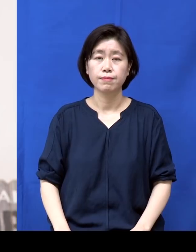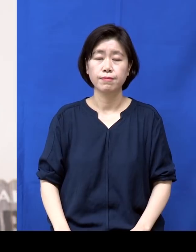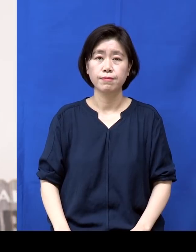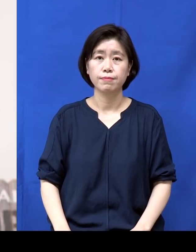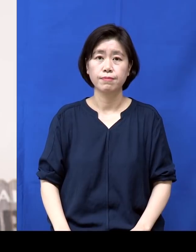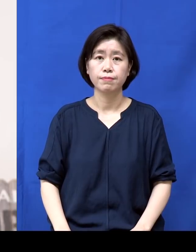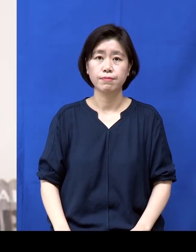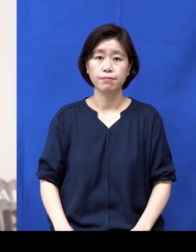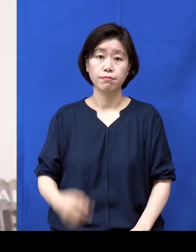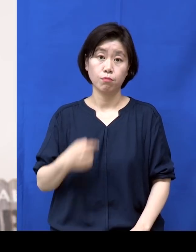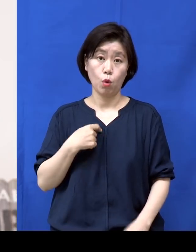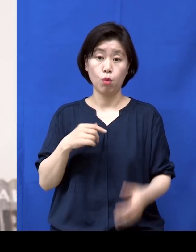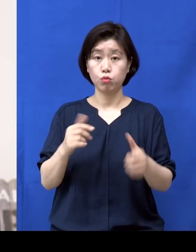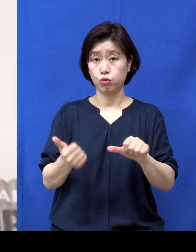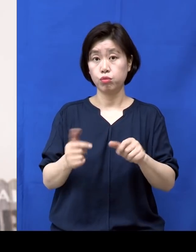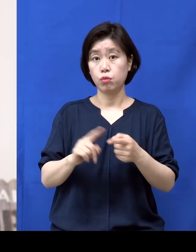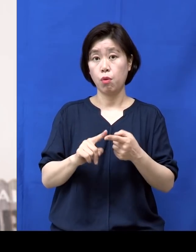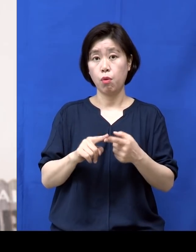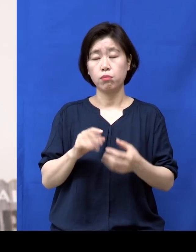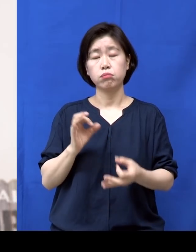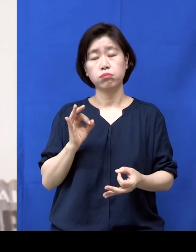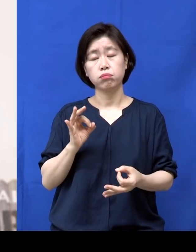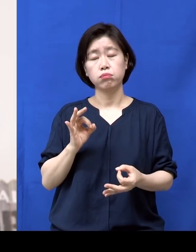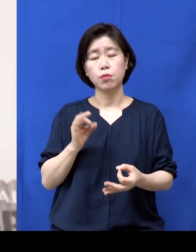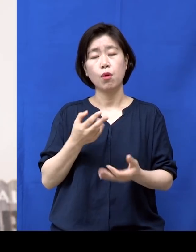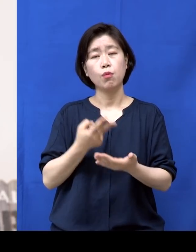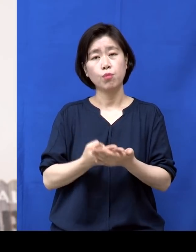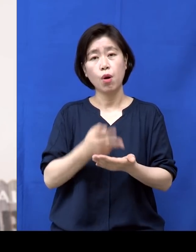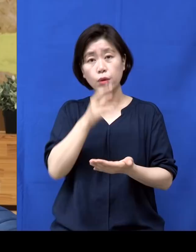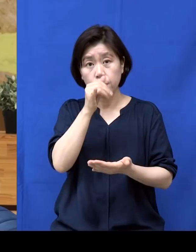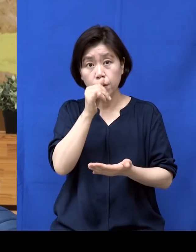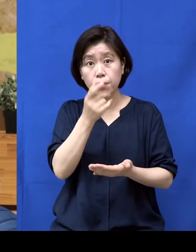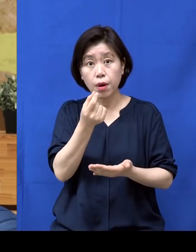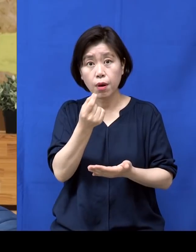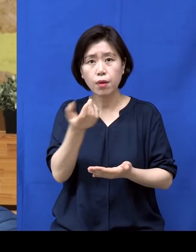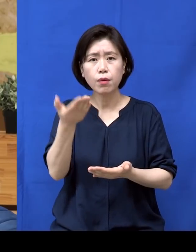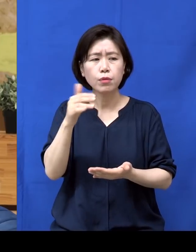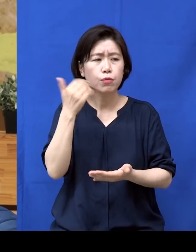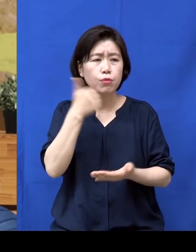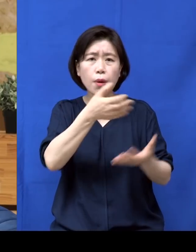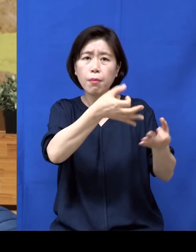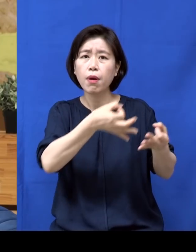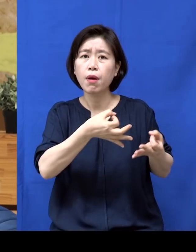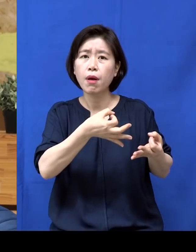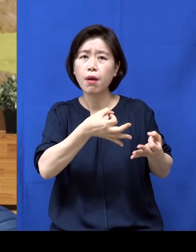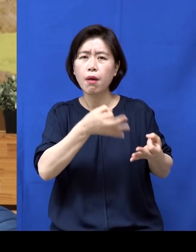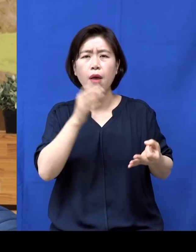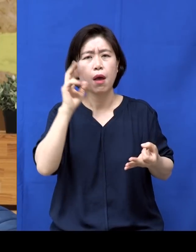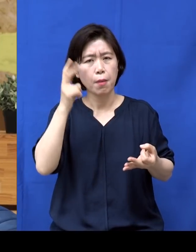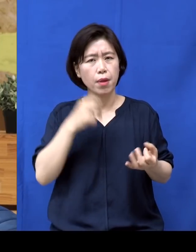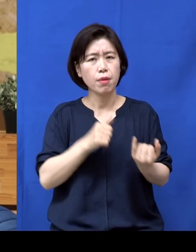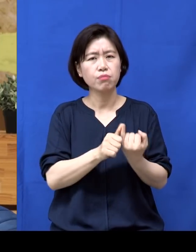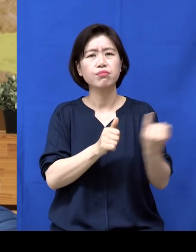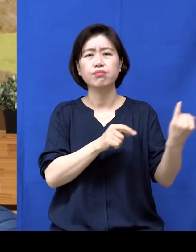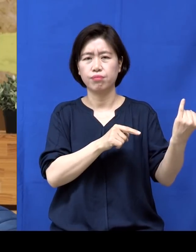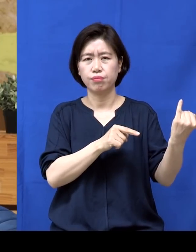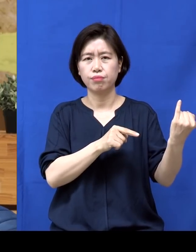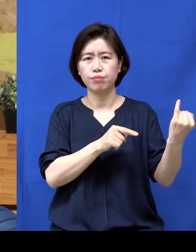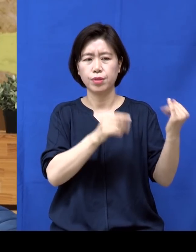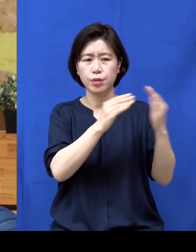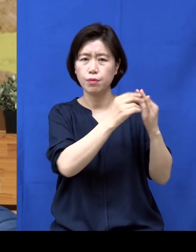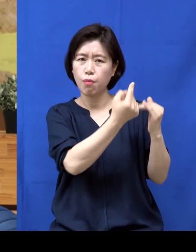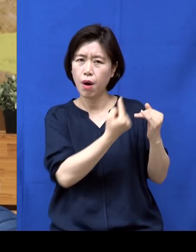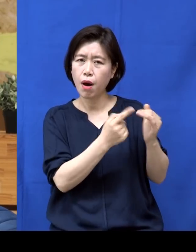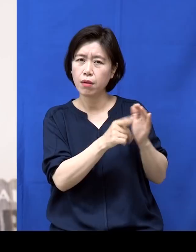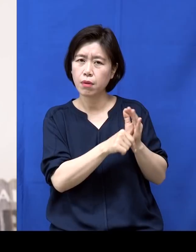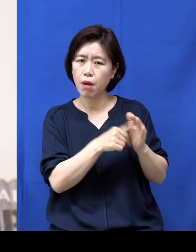죽었으니까 가만히 있을 텐데 누군가가 그 모습을 발견할 거 아니에요. 네. 아마 제 아내가 발견하게 될 가능성이 가장